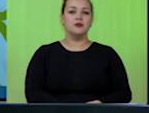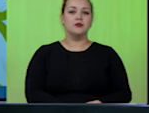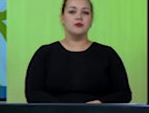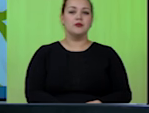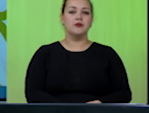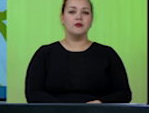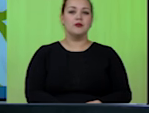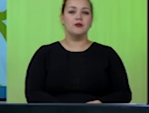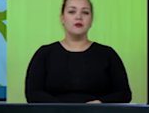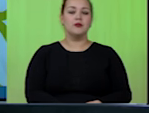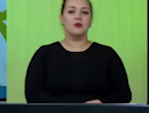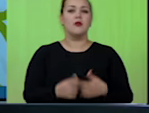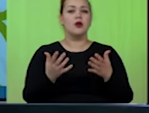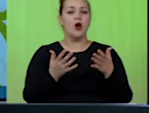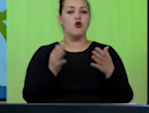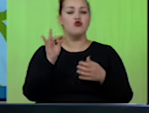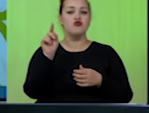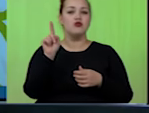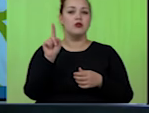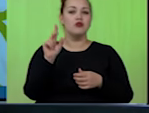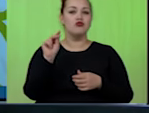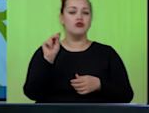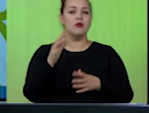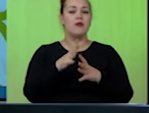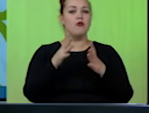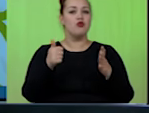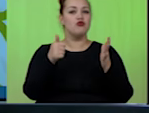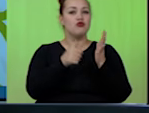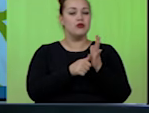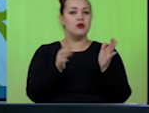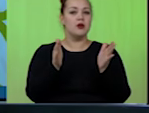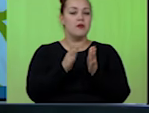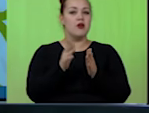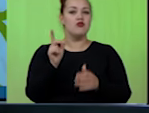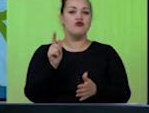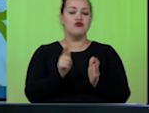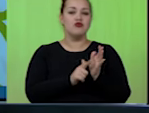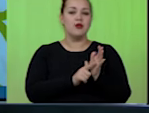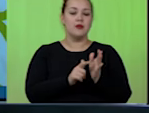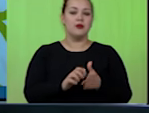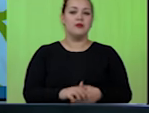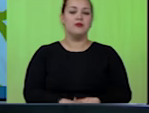Какое из данных чисел больше 6 и меньше 7?